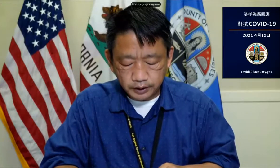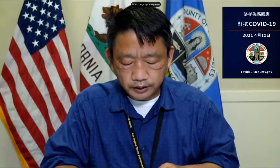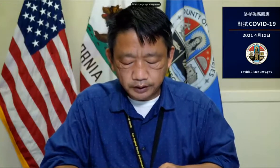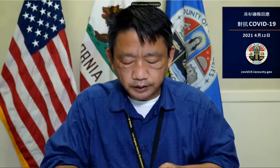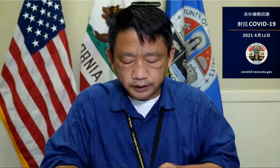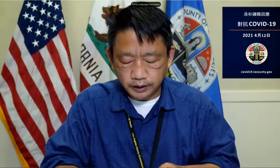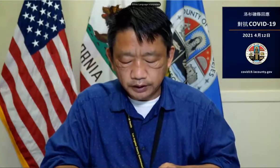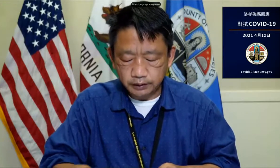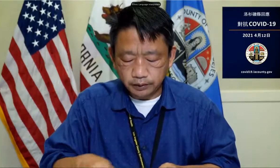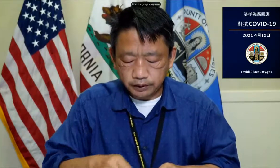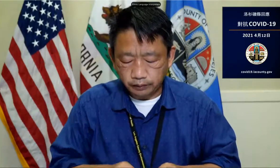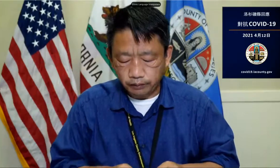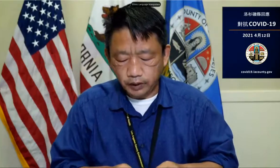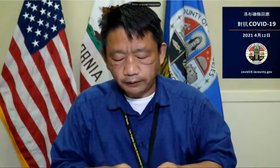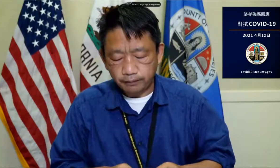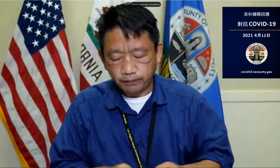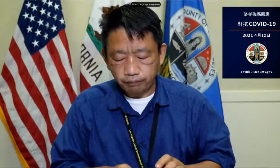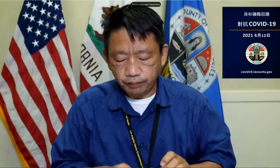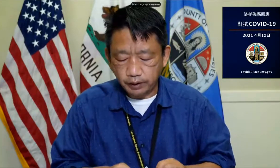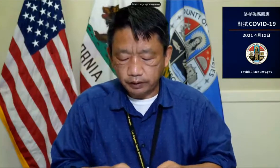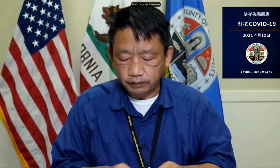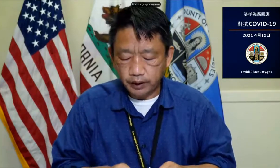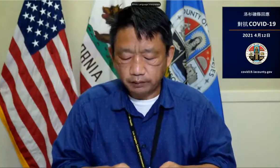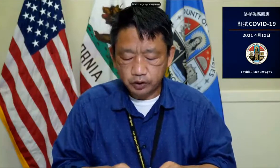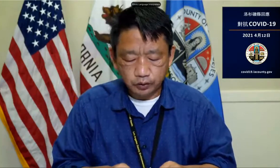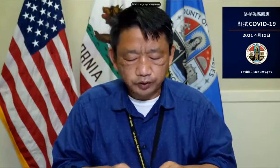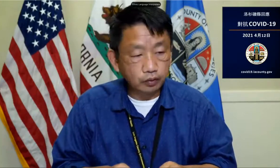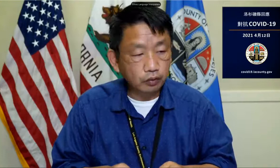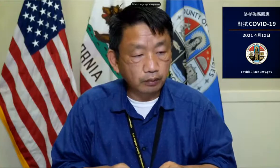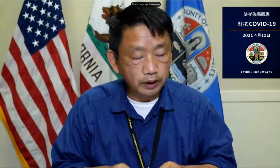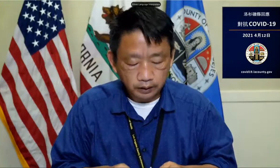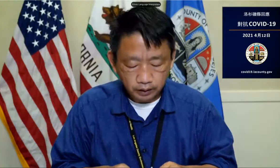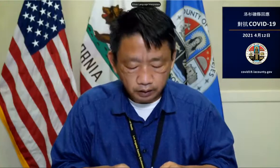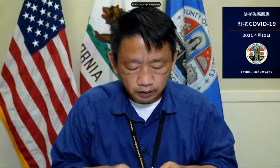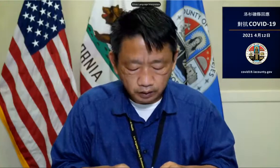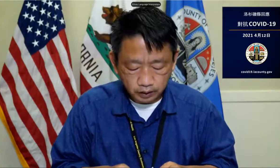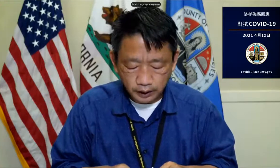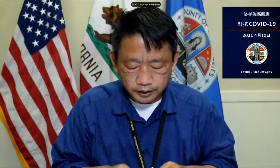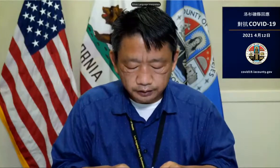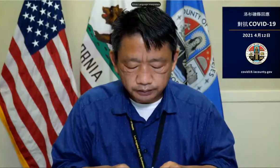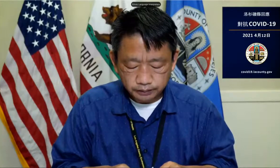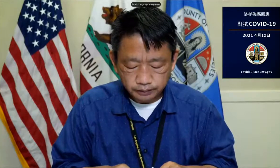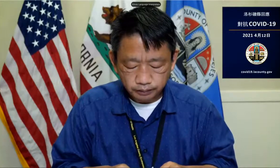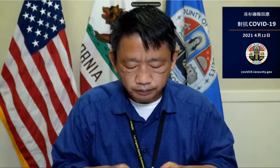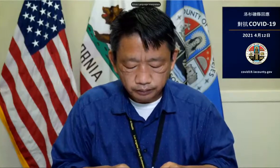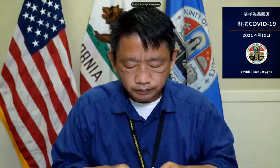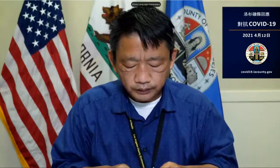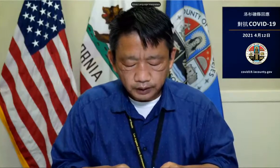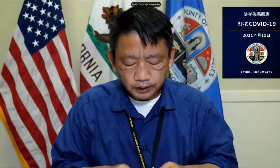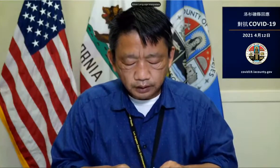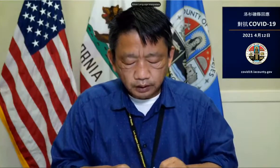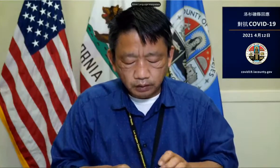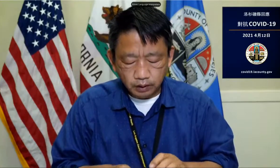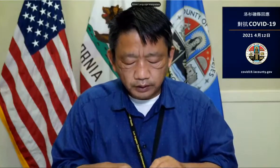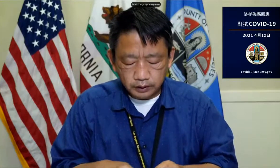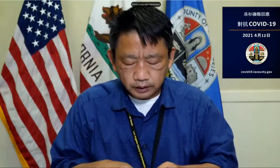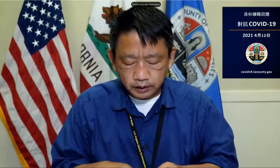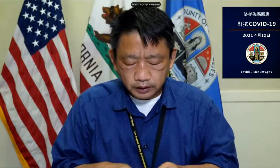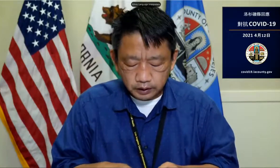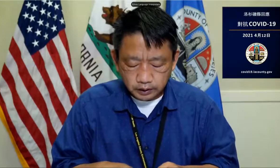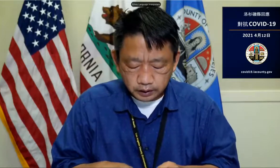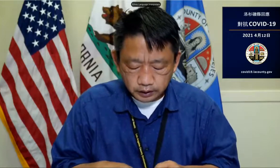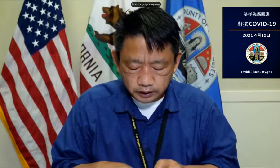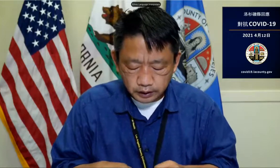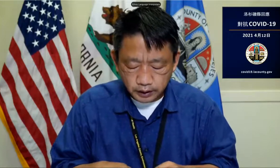为失去亲人的朋友默哀，并为他们送去我们的爱心。我